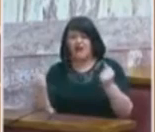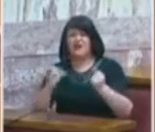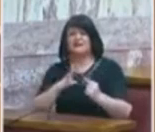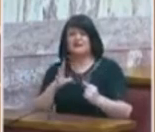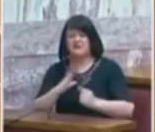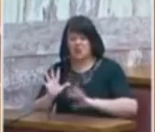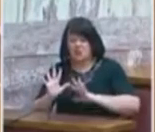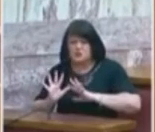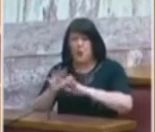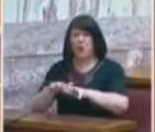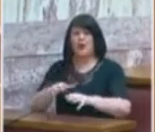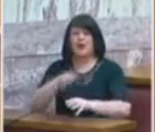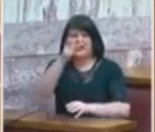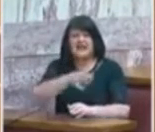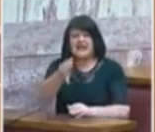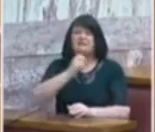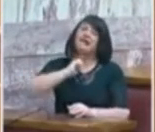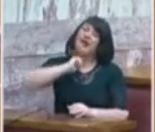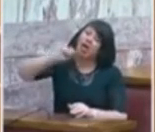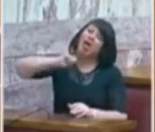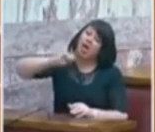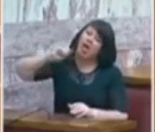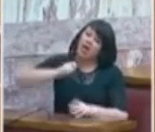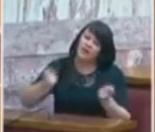όταν μιλούσαν για κρεμάλες.